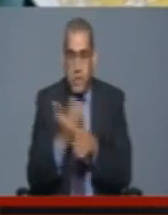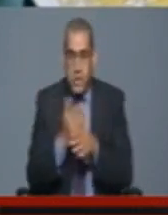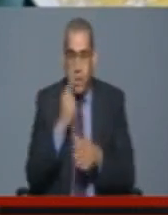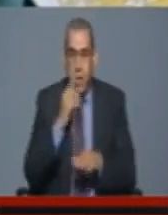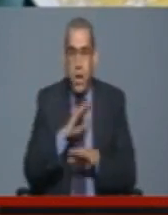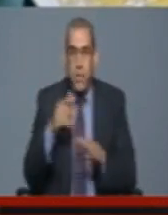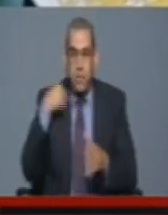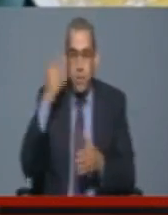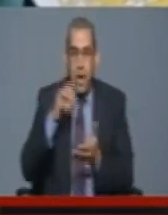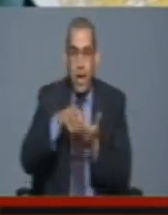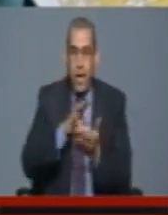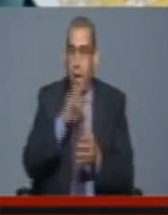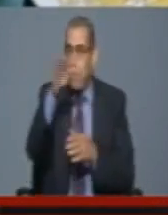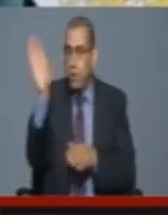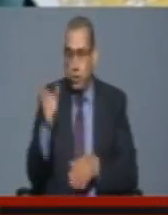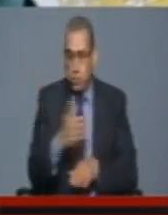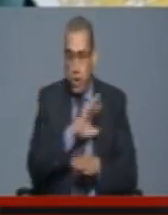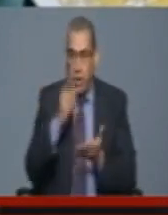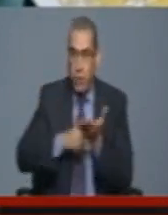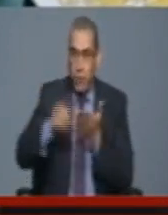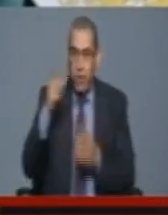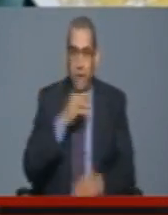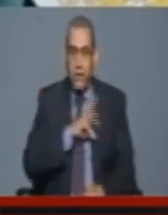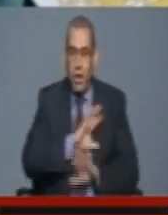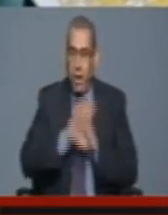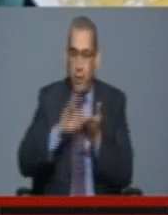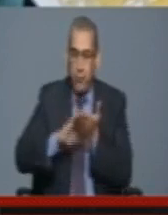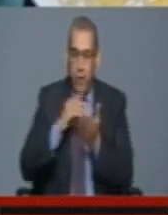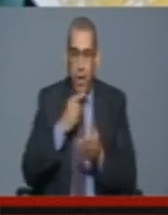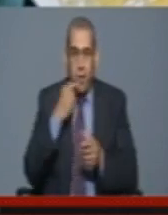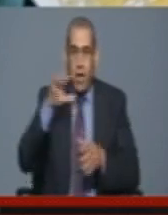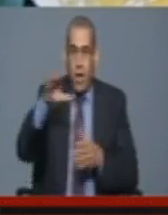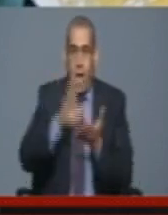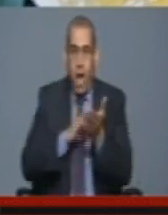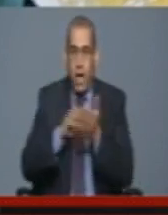تصفية القضية والإضرار بالأمن القومي لدولنا.